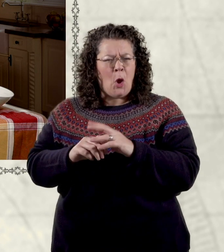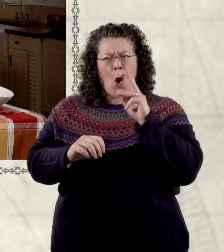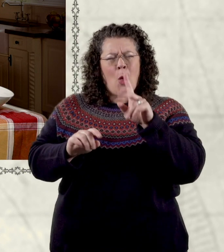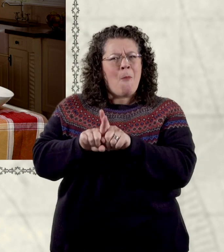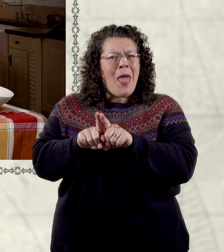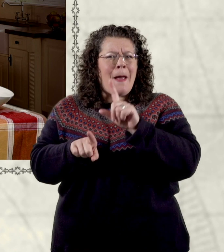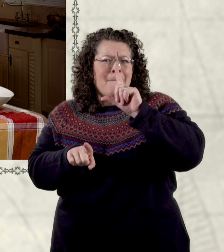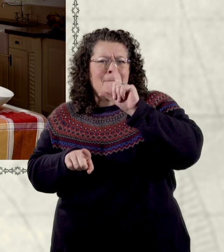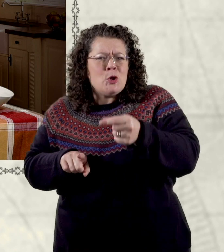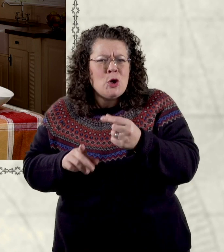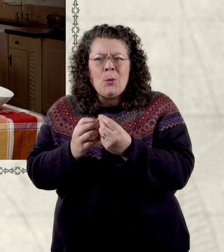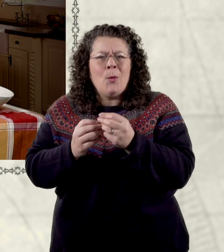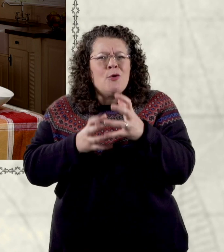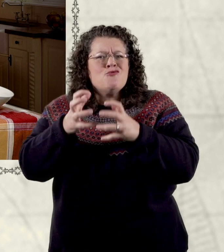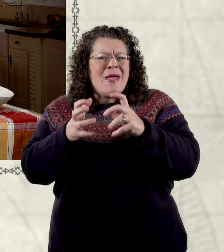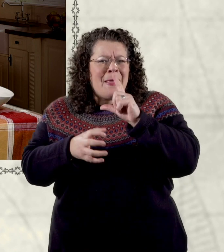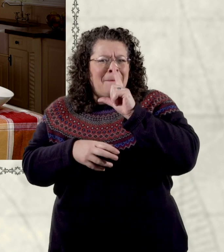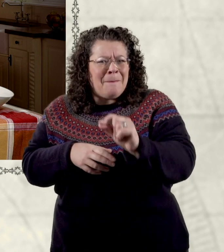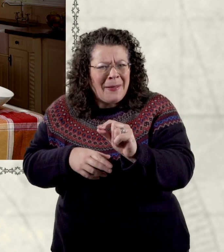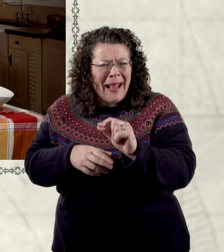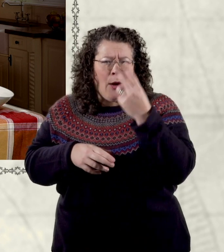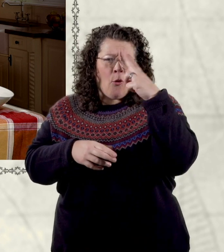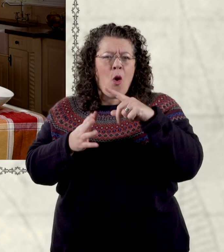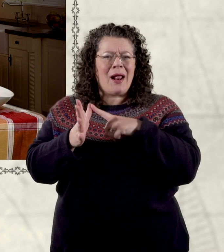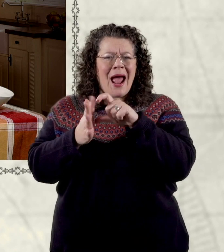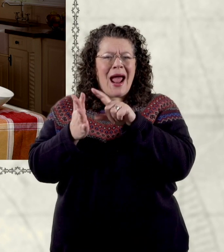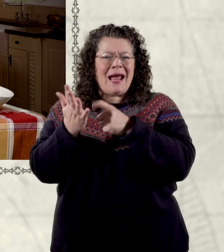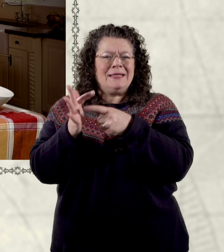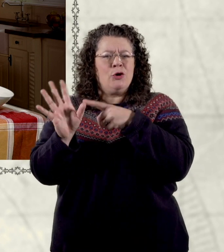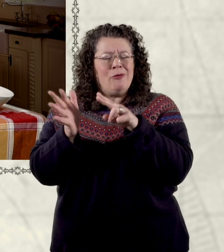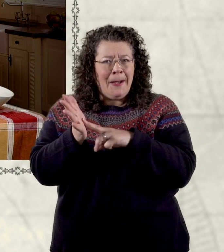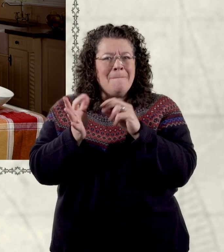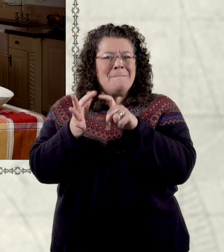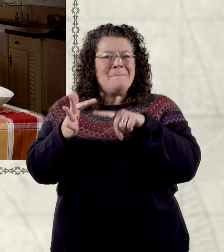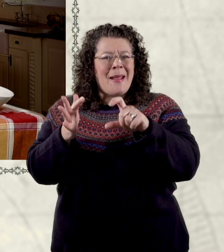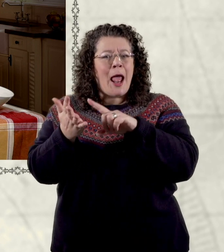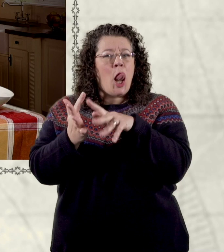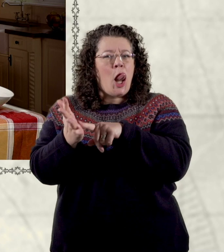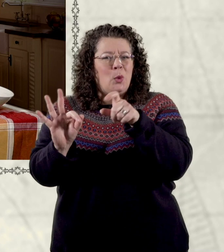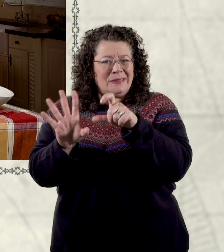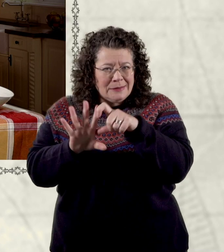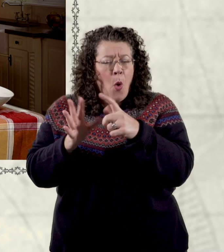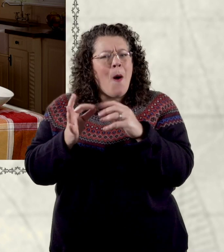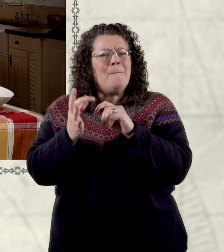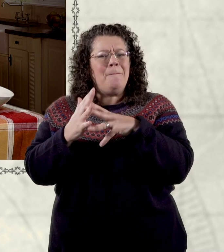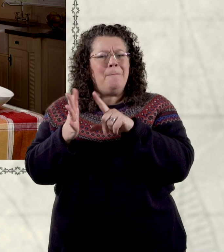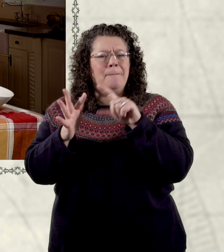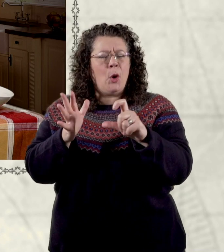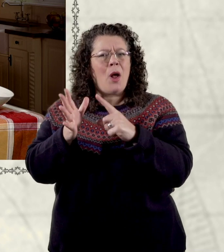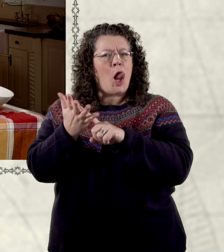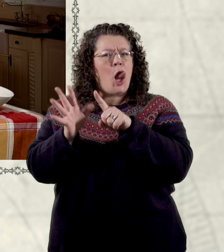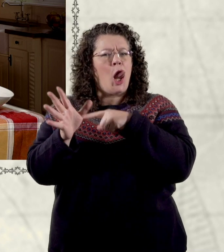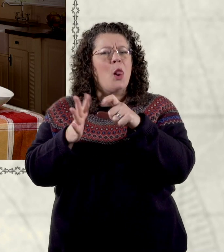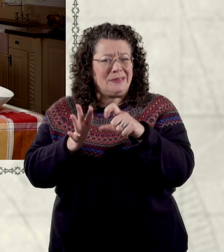Oedd e'n edrych yn debycach i aderyn gyda ffug Lwyd, ac o'n nhw'n ei alw fe'n aderyn bec Lwyd neu